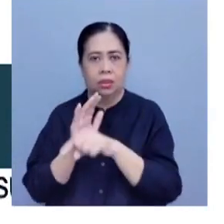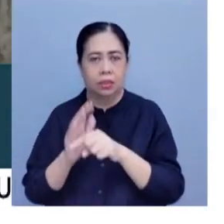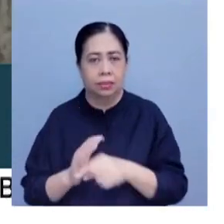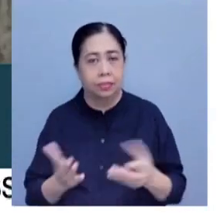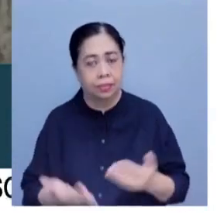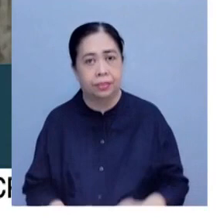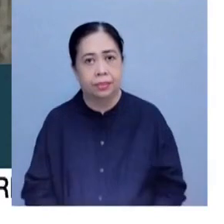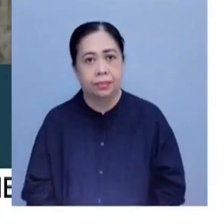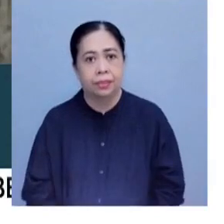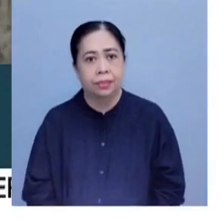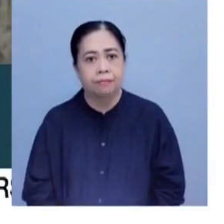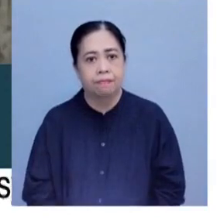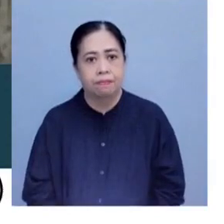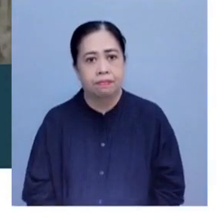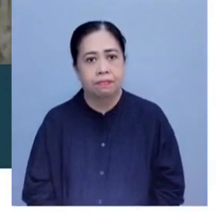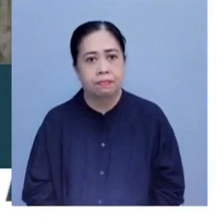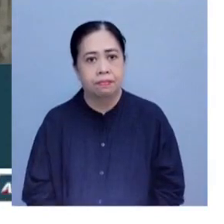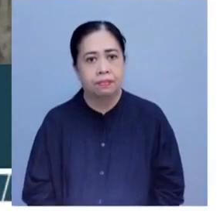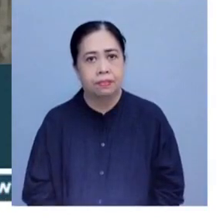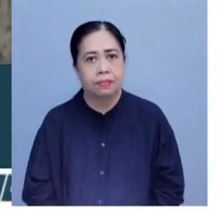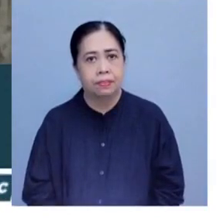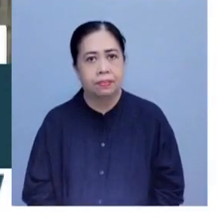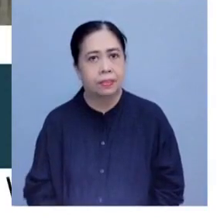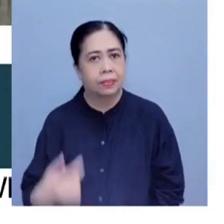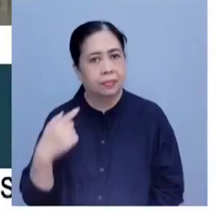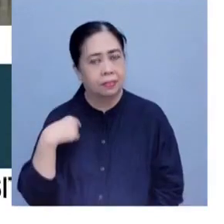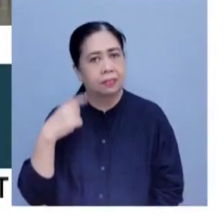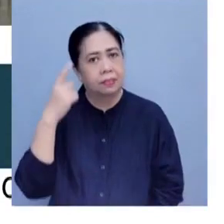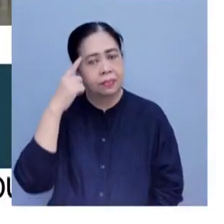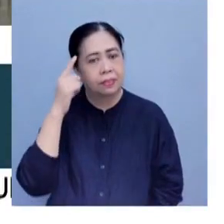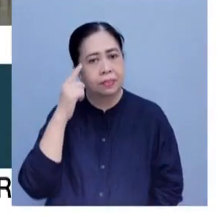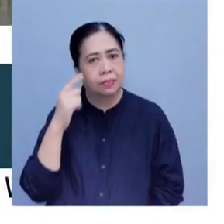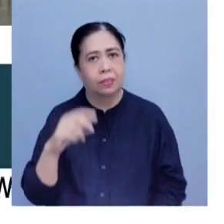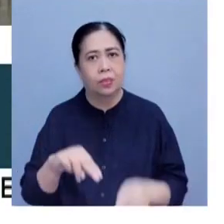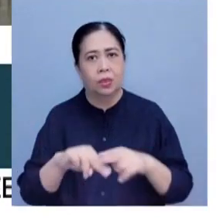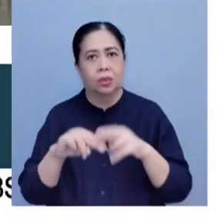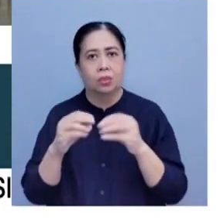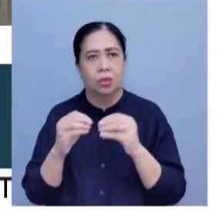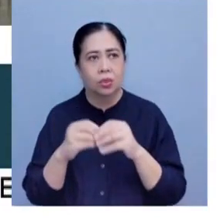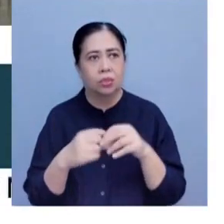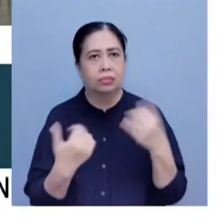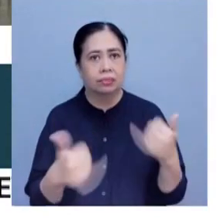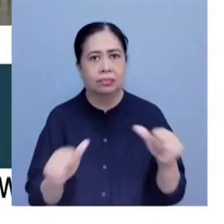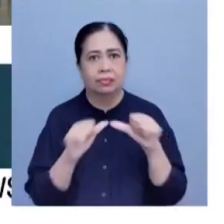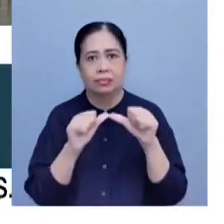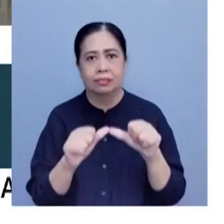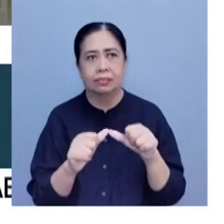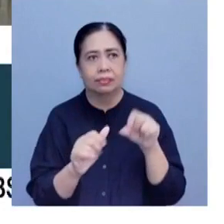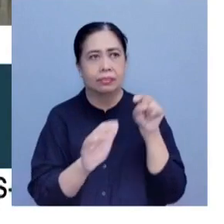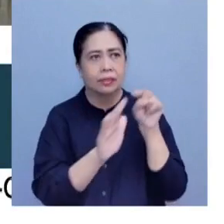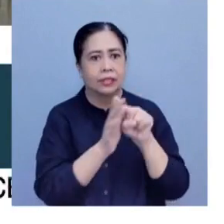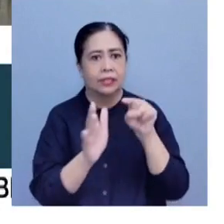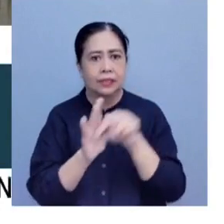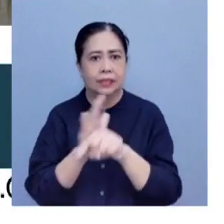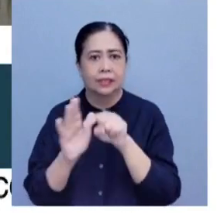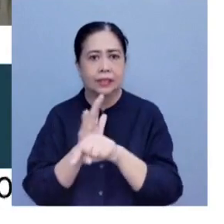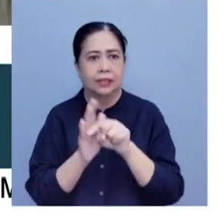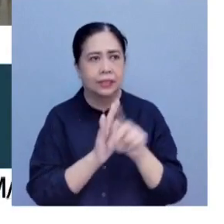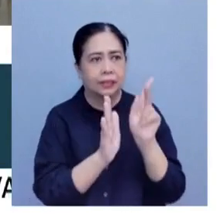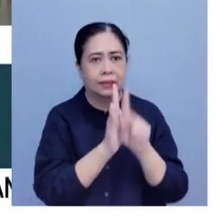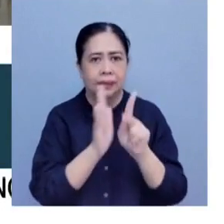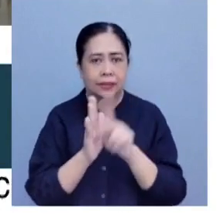Palagay ko, umaba nga, no, sapagkat patuloy pa rin yung mga pagpaslang o pananakit sa